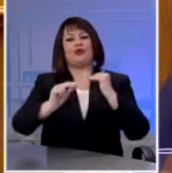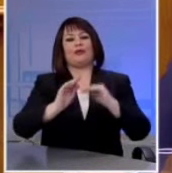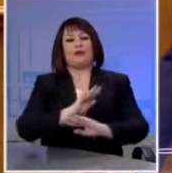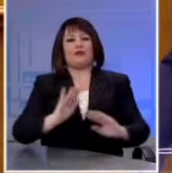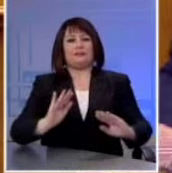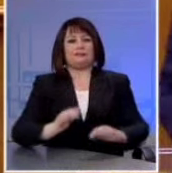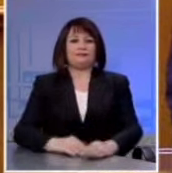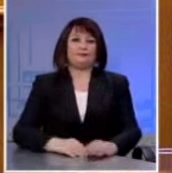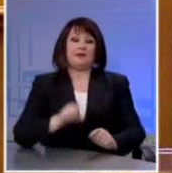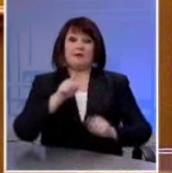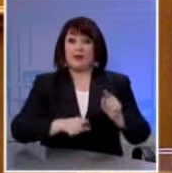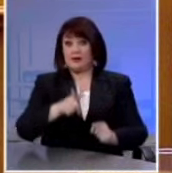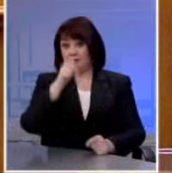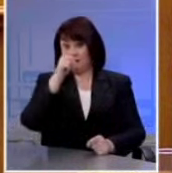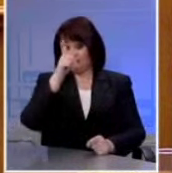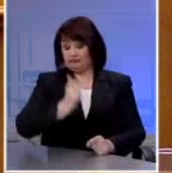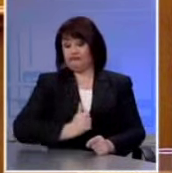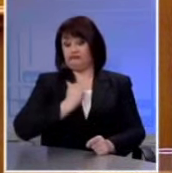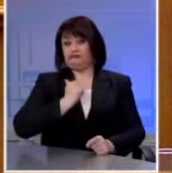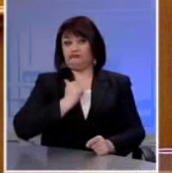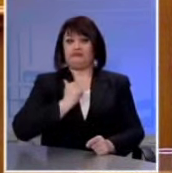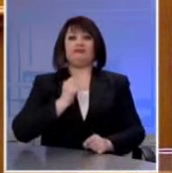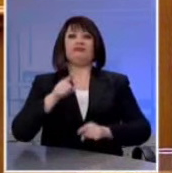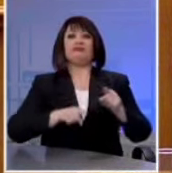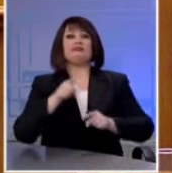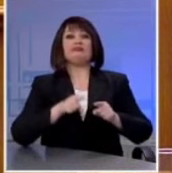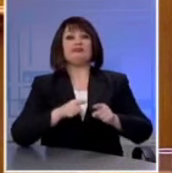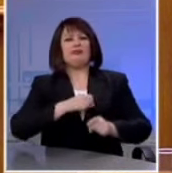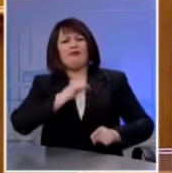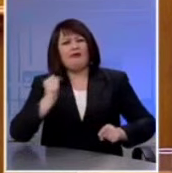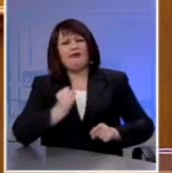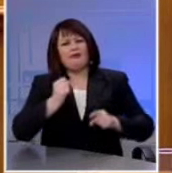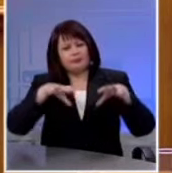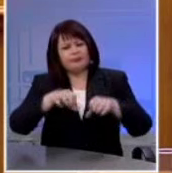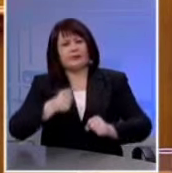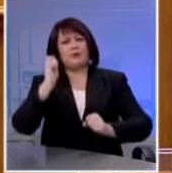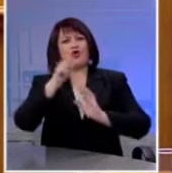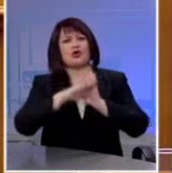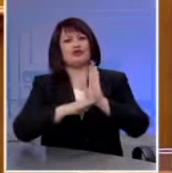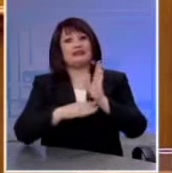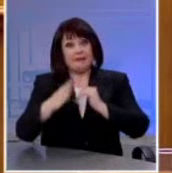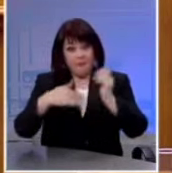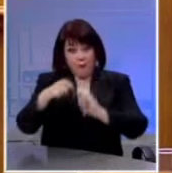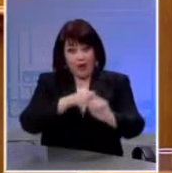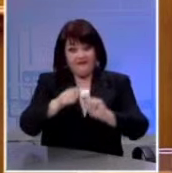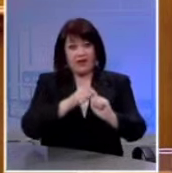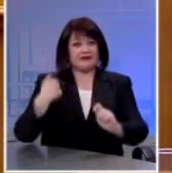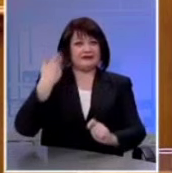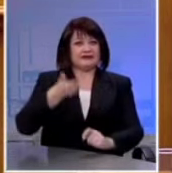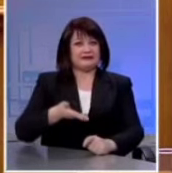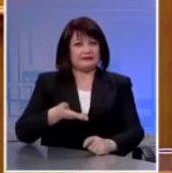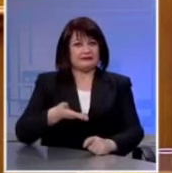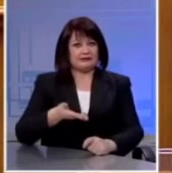η αλαζονία και ο εξουσιαστικός φανατισμός του συστήματος που έχετε οικοδομήσει ήταν